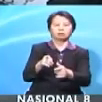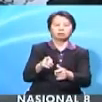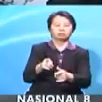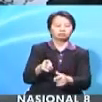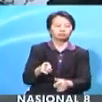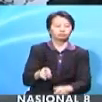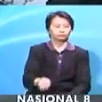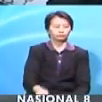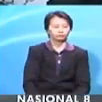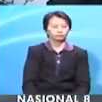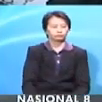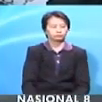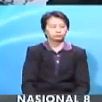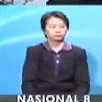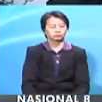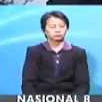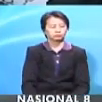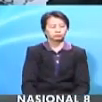oke